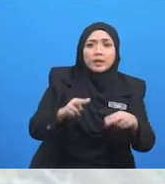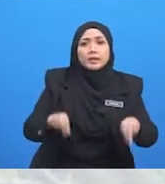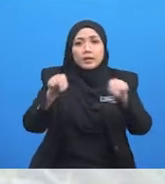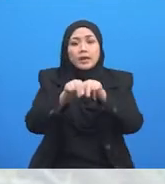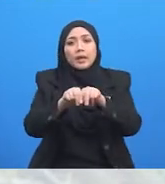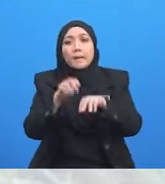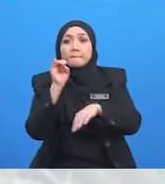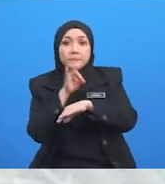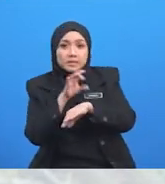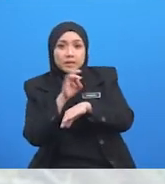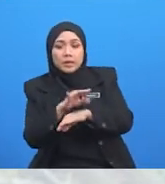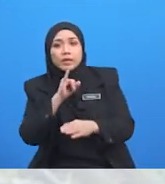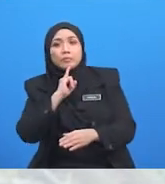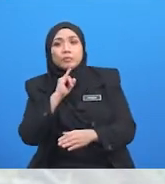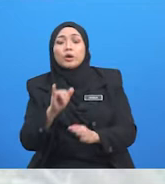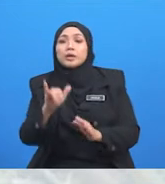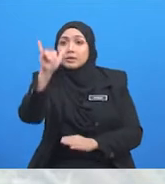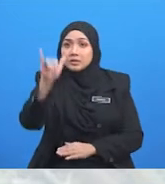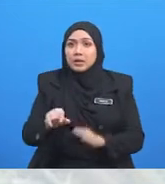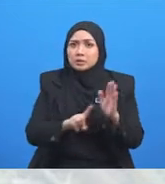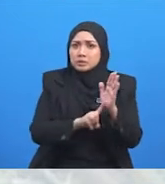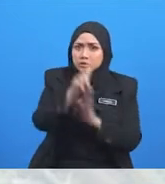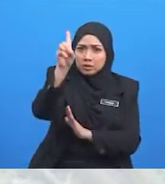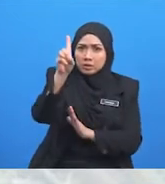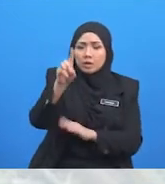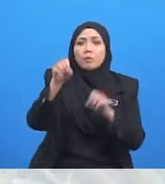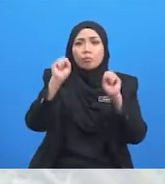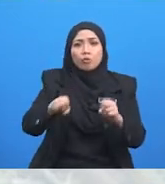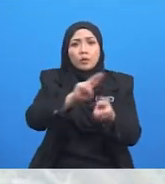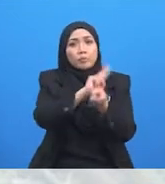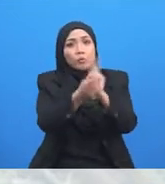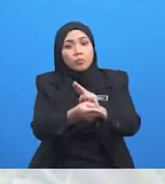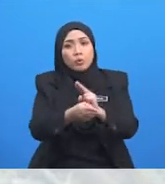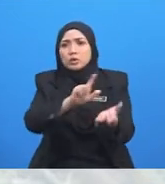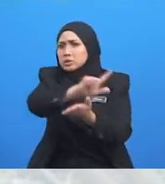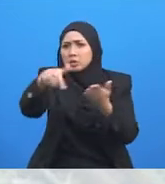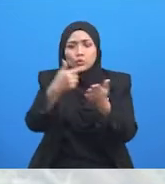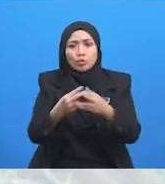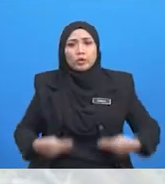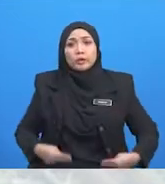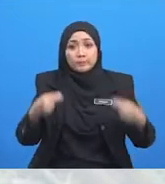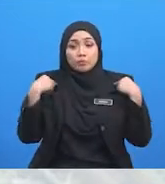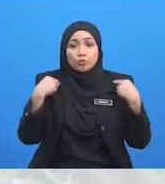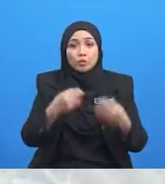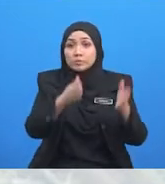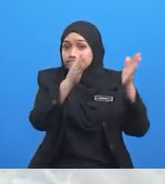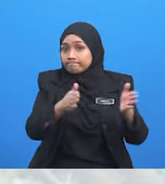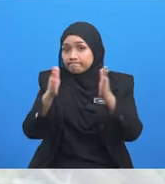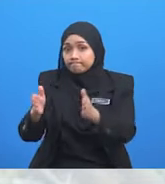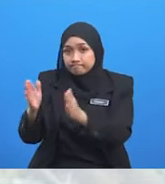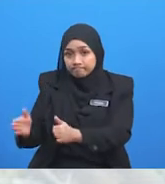pesanan ibu yang cukup tinggi boleh mengubah seluruh kehidupan seseorang